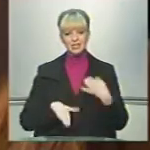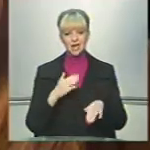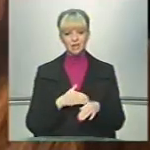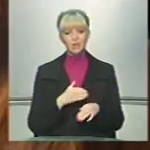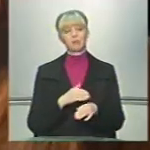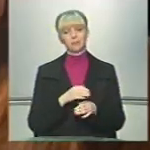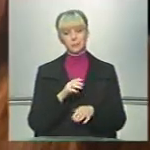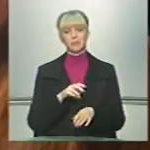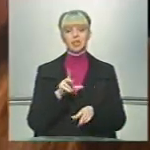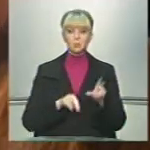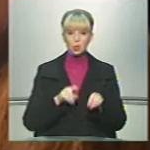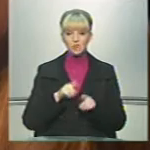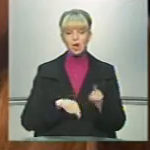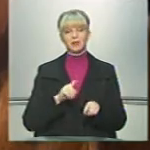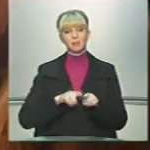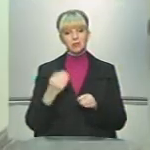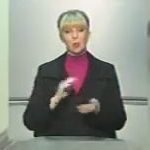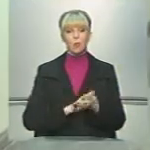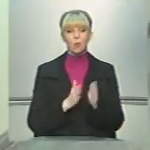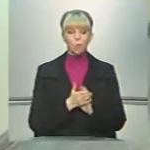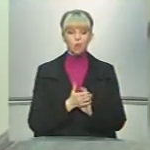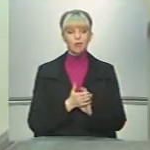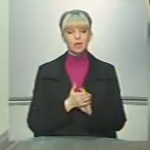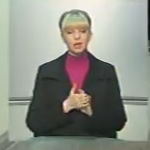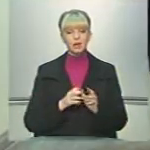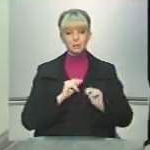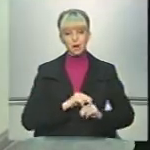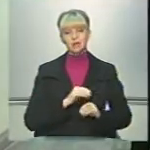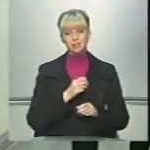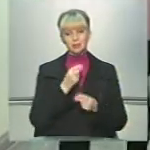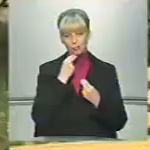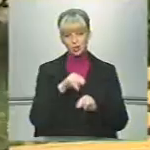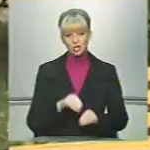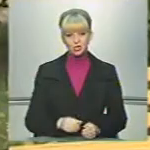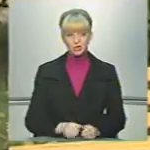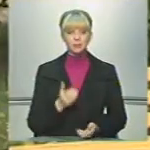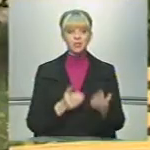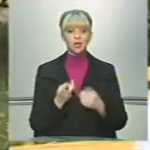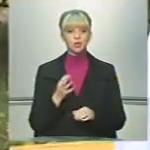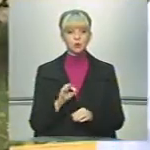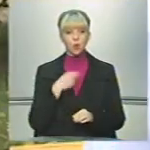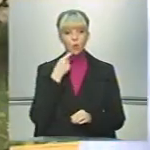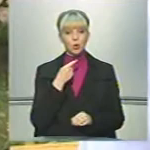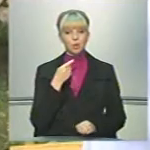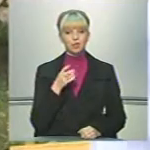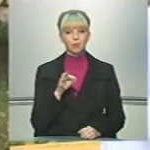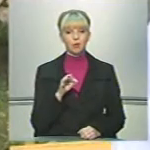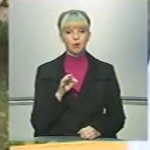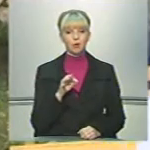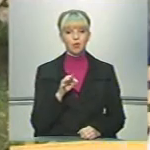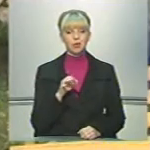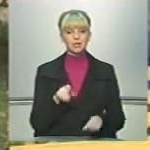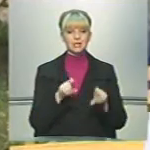Медики сподіваються, що незабаром їхні умови праці значно покращаться. Якщо говорити глобально